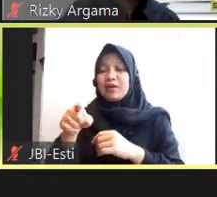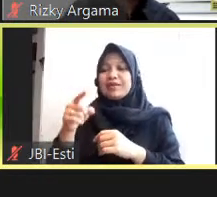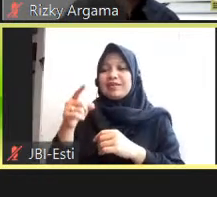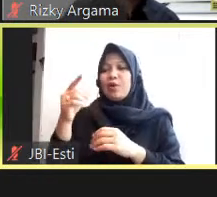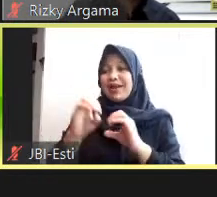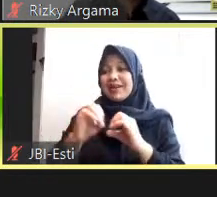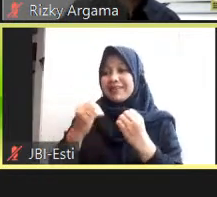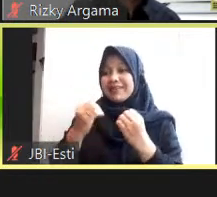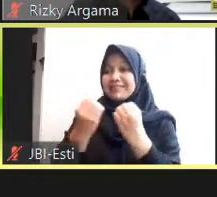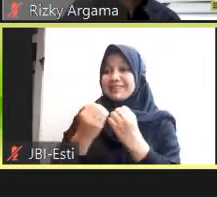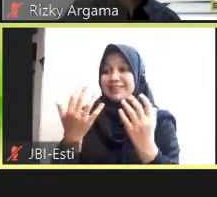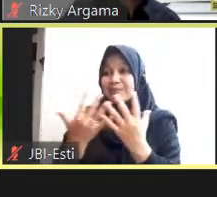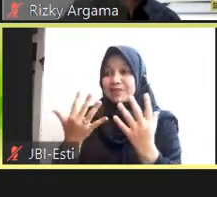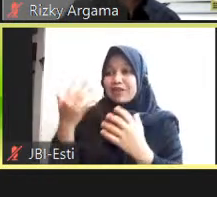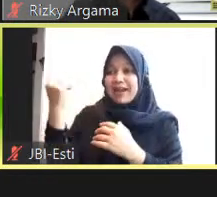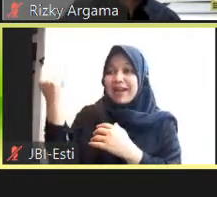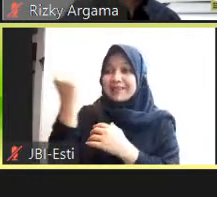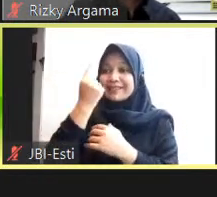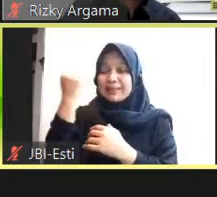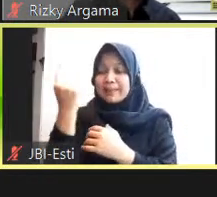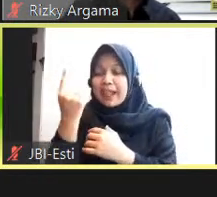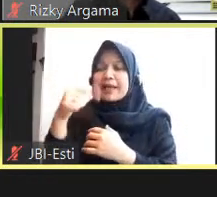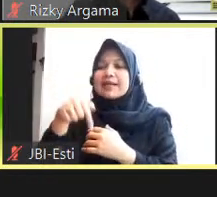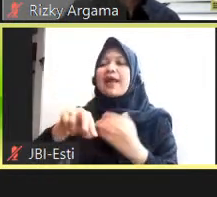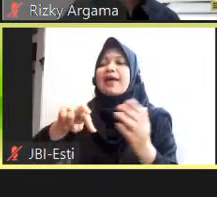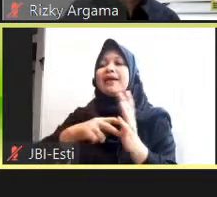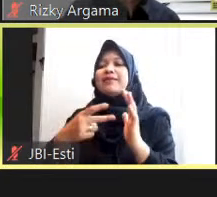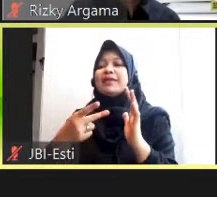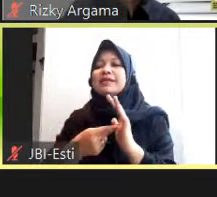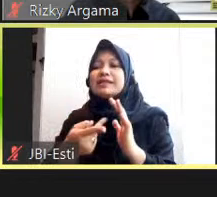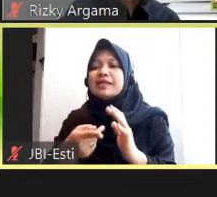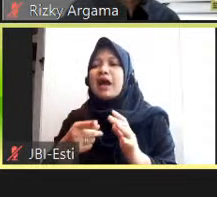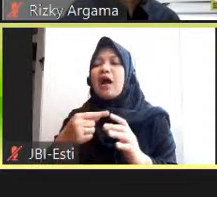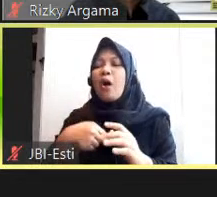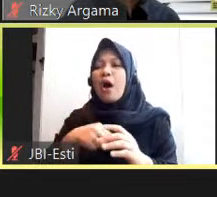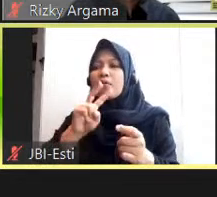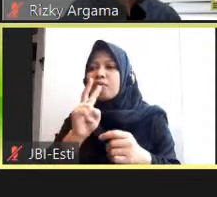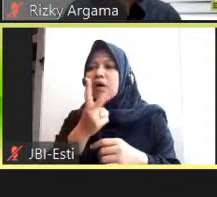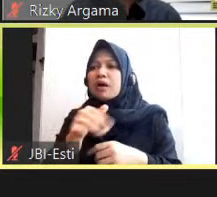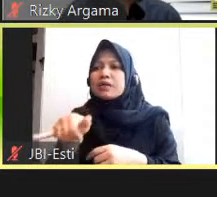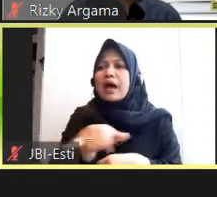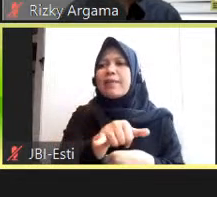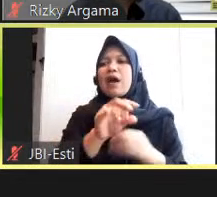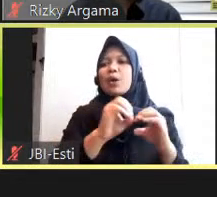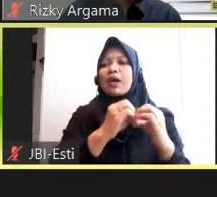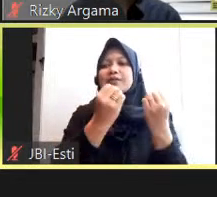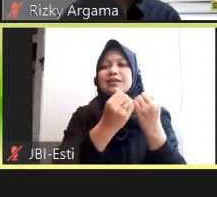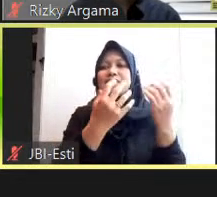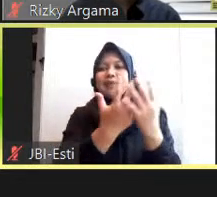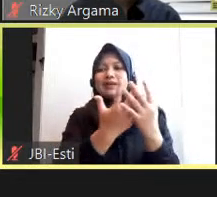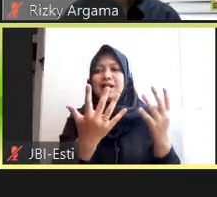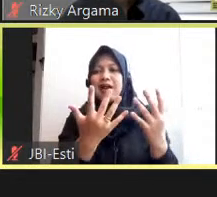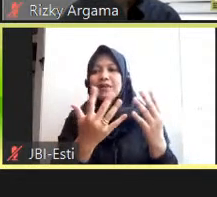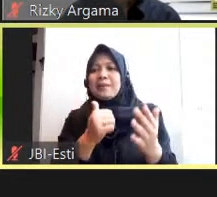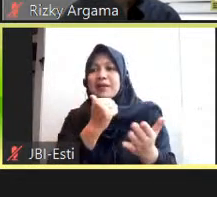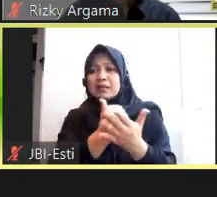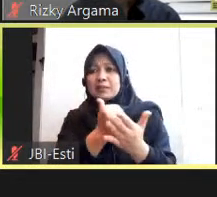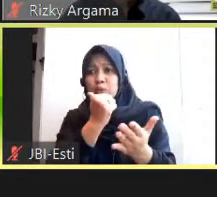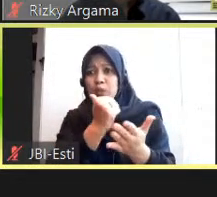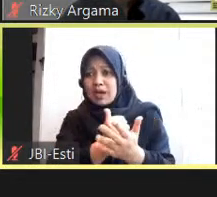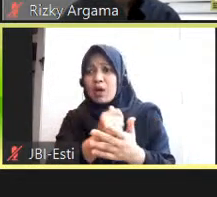sipil, sama dengan ormas. Jadi, padahal di dalamnya itu ada CSO, itu ada yayasan,